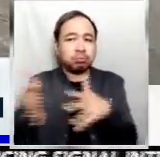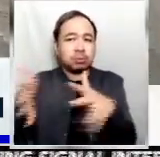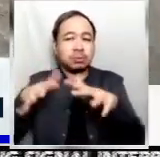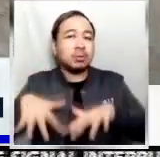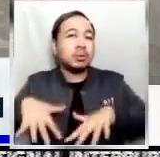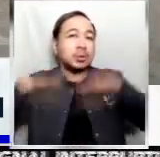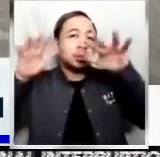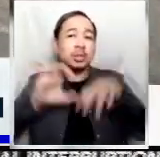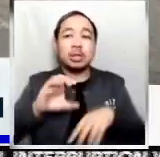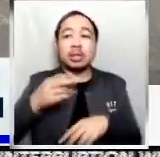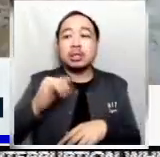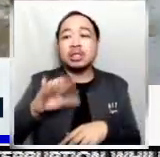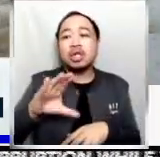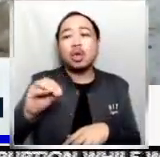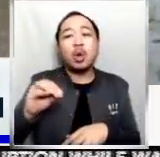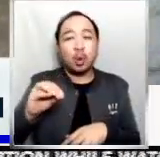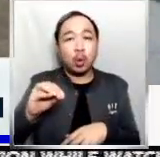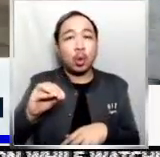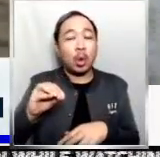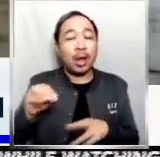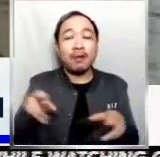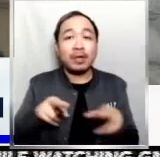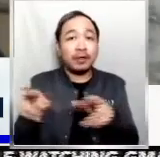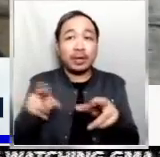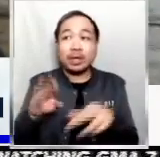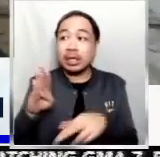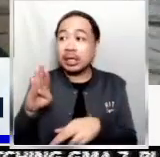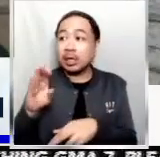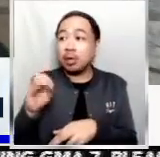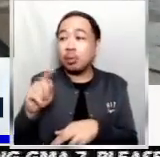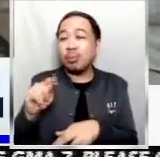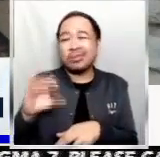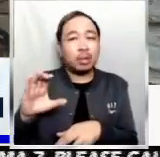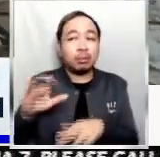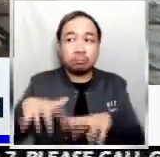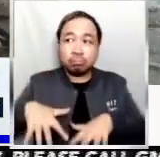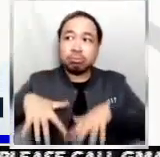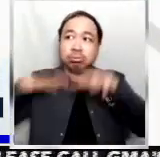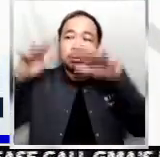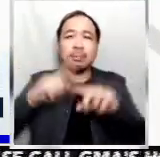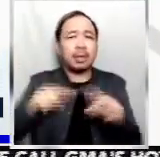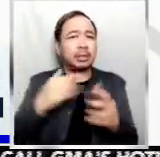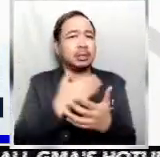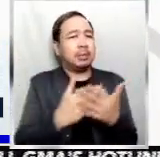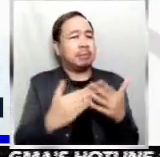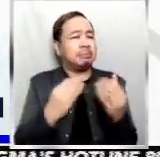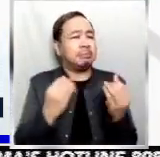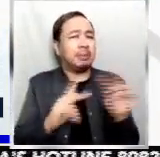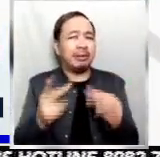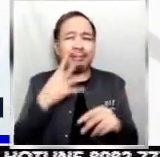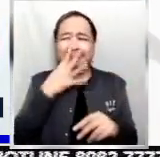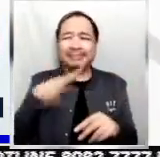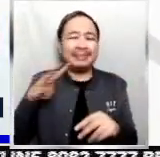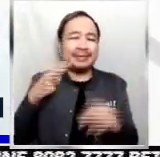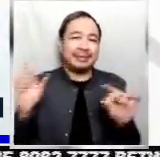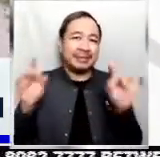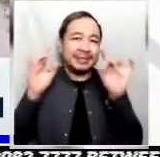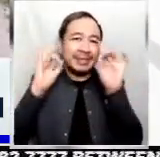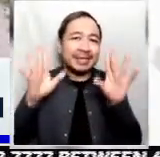sa Bontoc, pero ang ilang residenteng ito tila hindi alintana ang panganib at nakuha pang mga